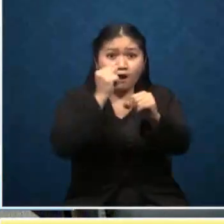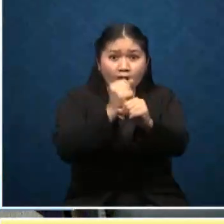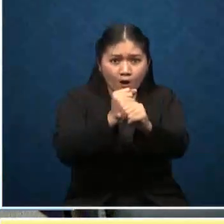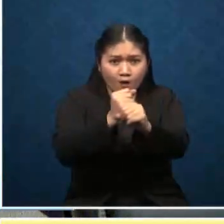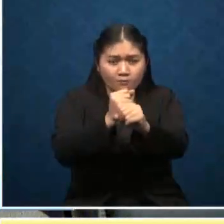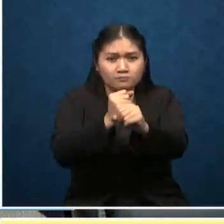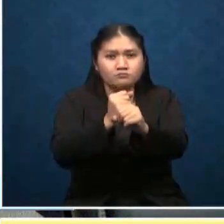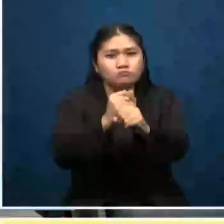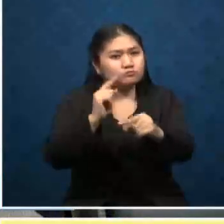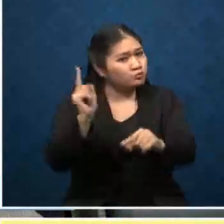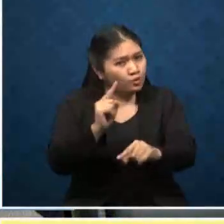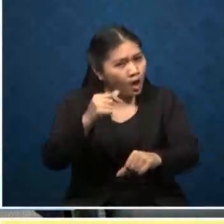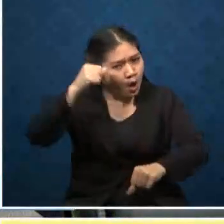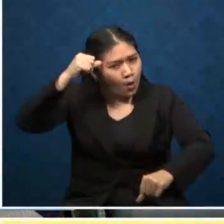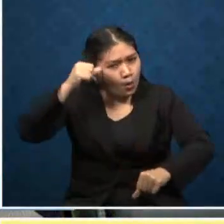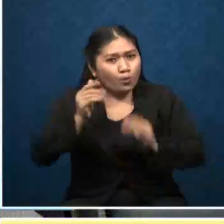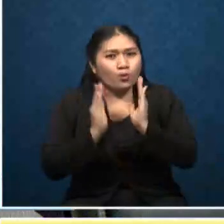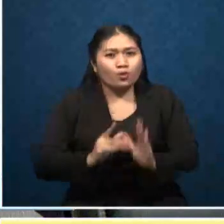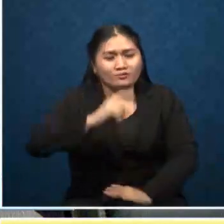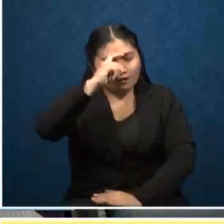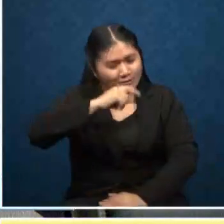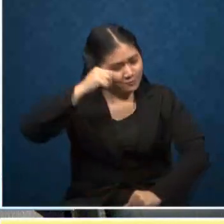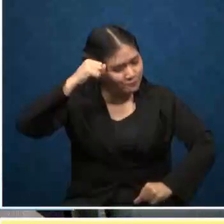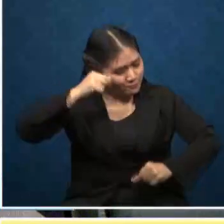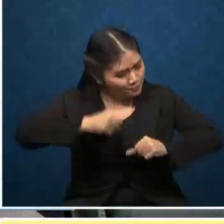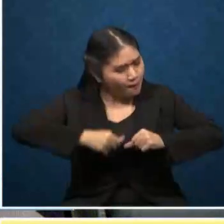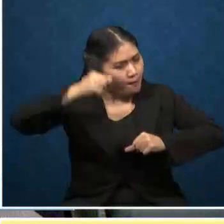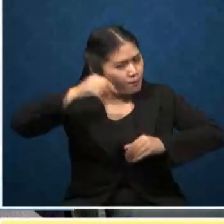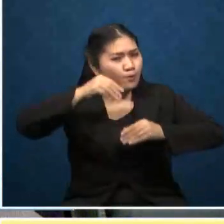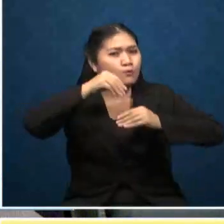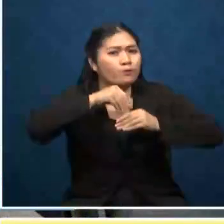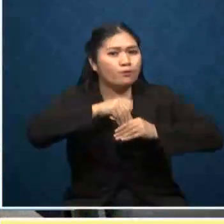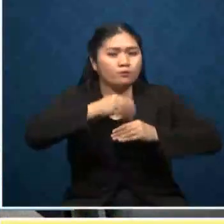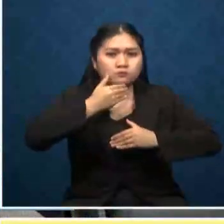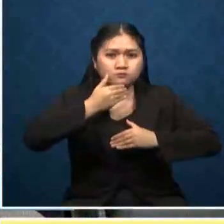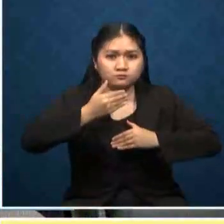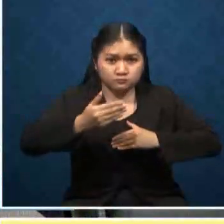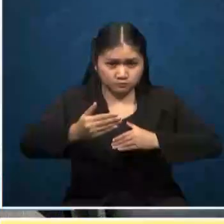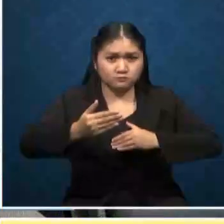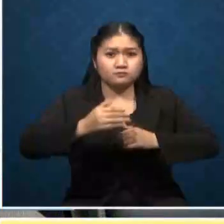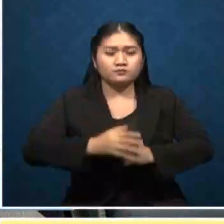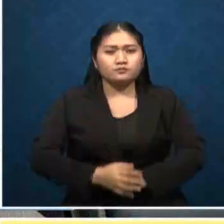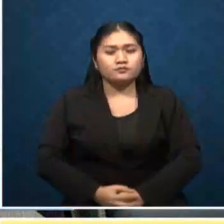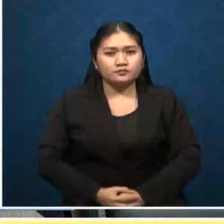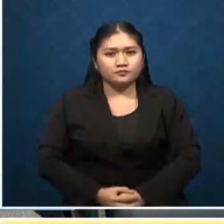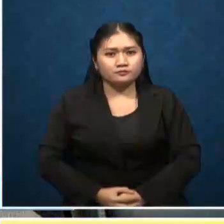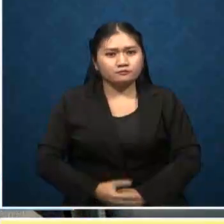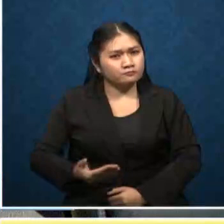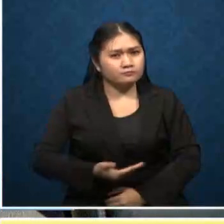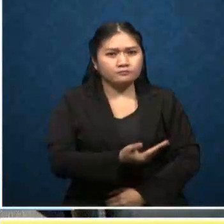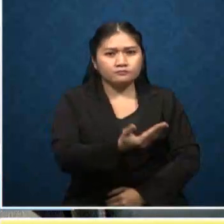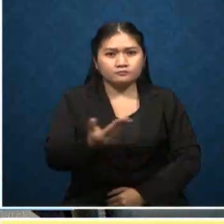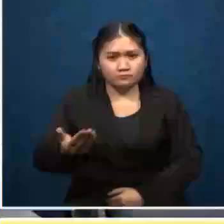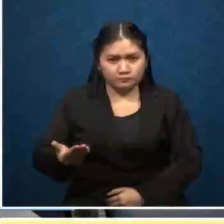าตึงอยู่ในความทรงจำของคนไทยแล้วก็เป็นสิงที่เราทำมา